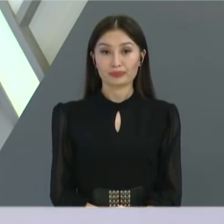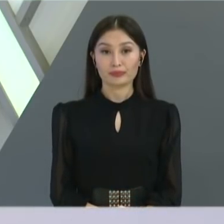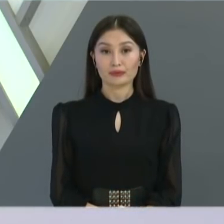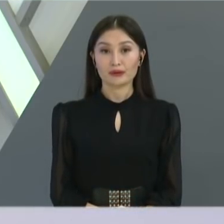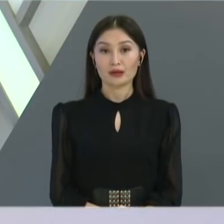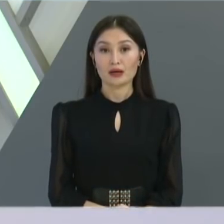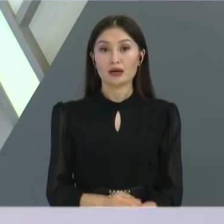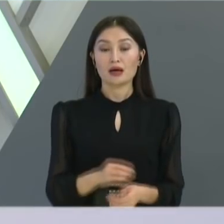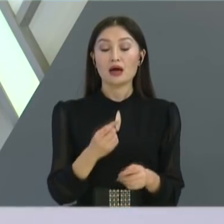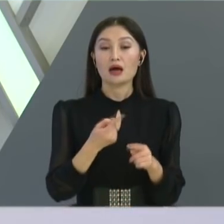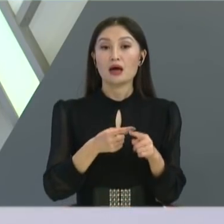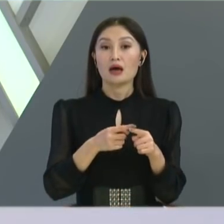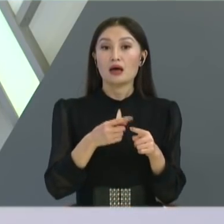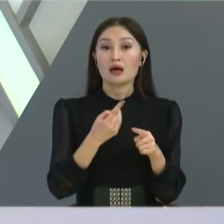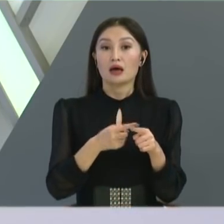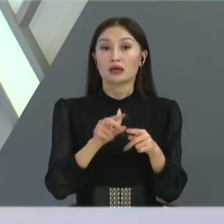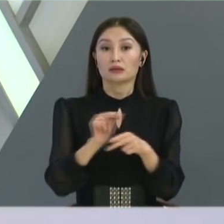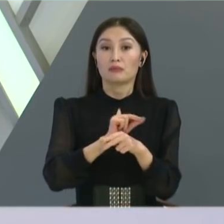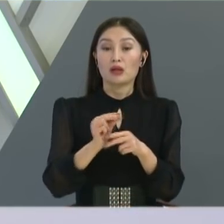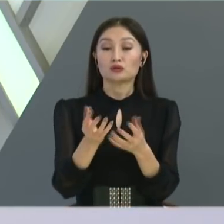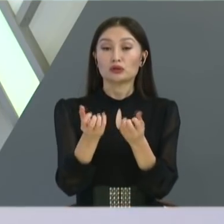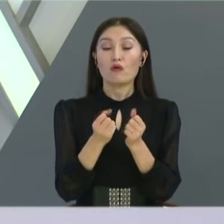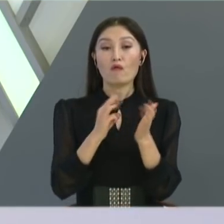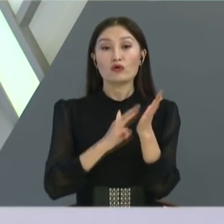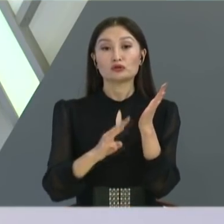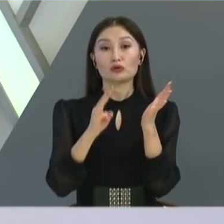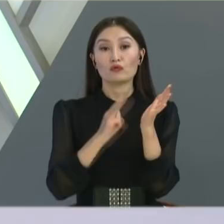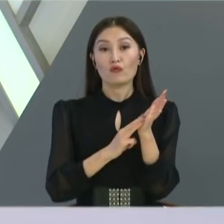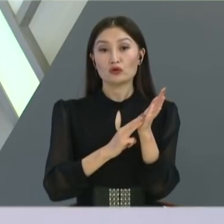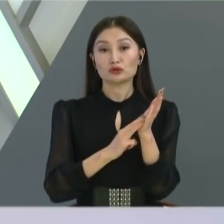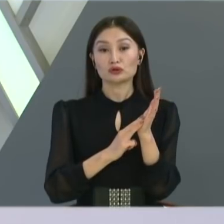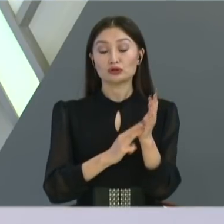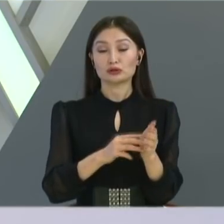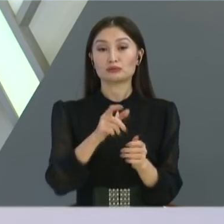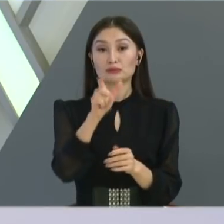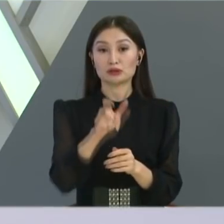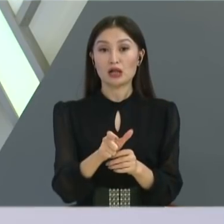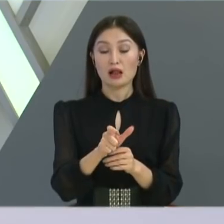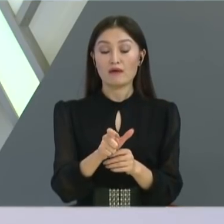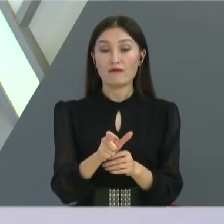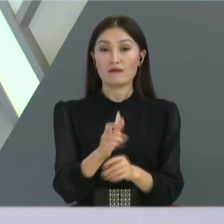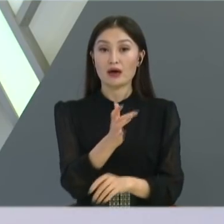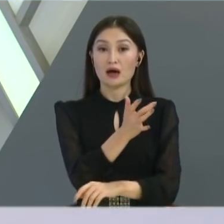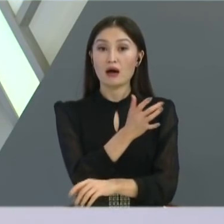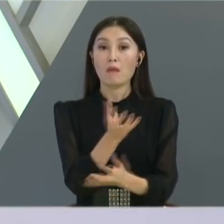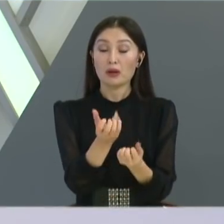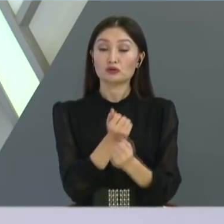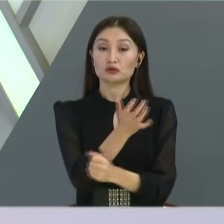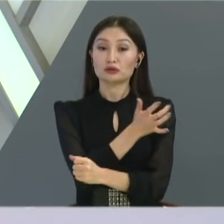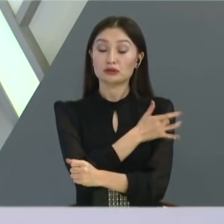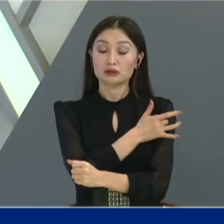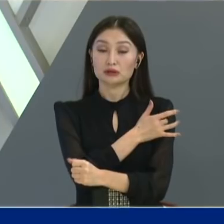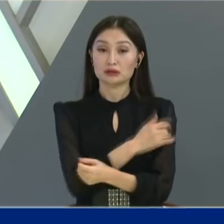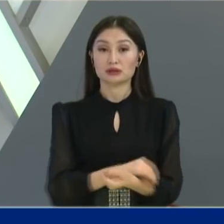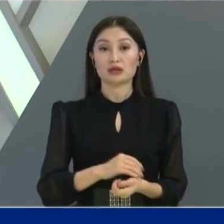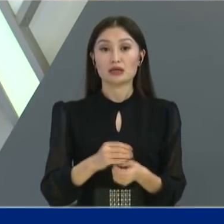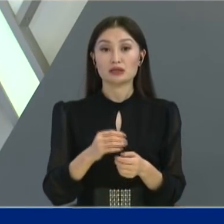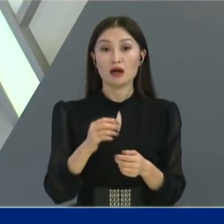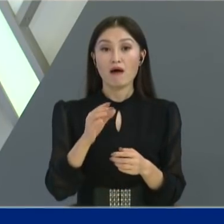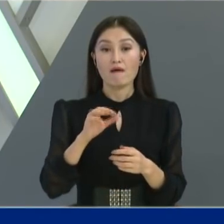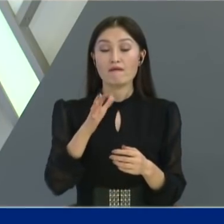В НИЦО получают лечение 88 пострадавших во время беспорядков в столице. Об этом сообщил директор